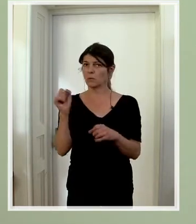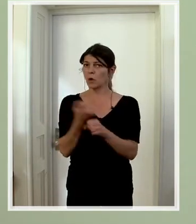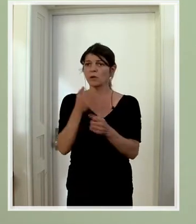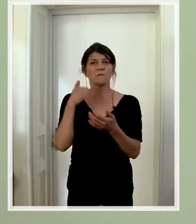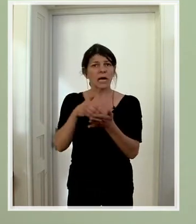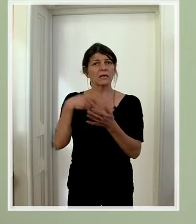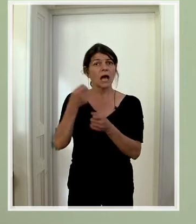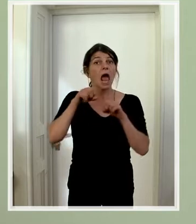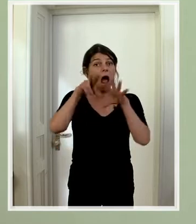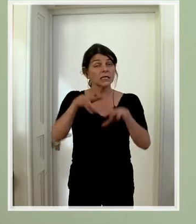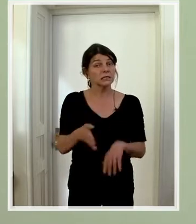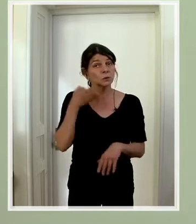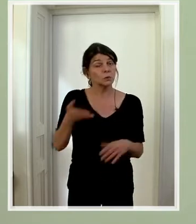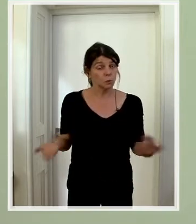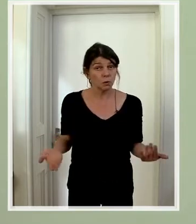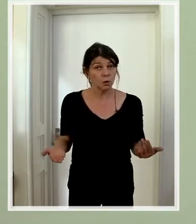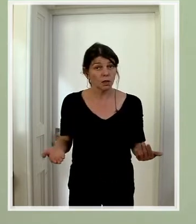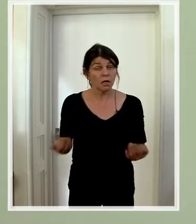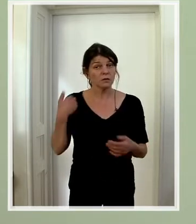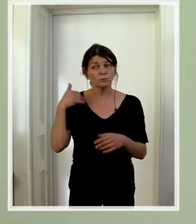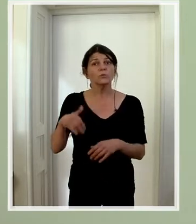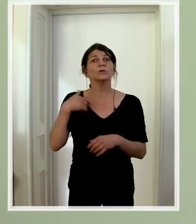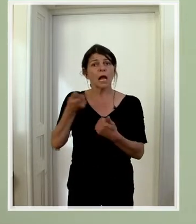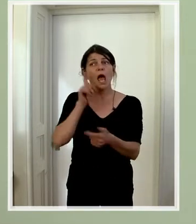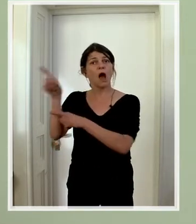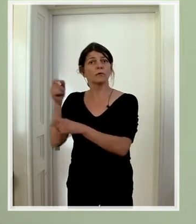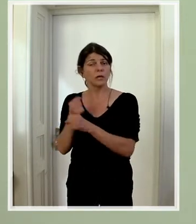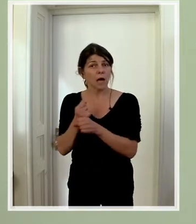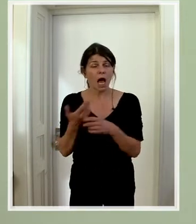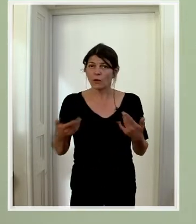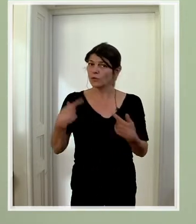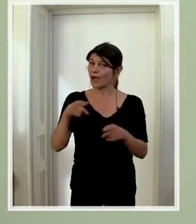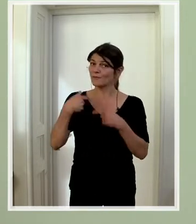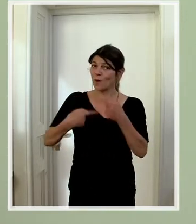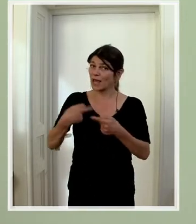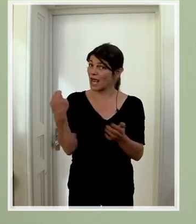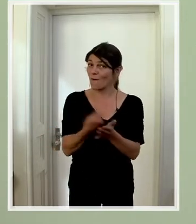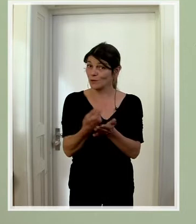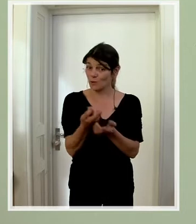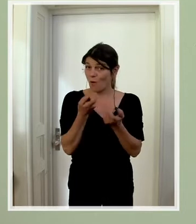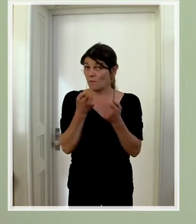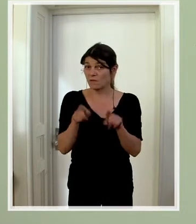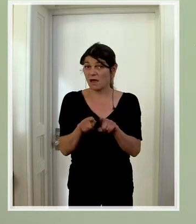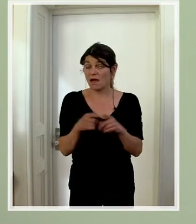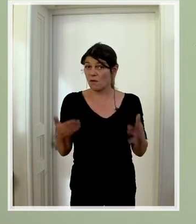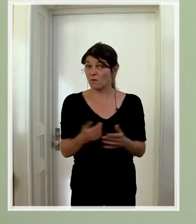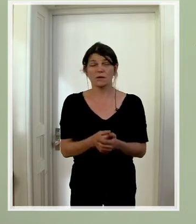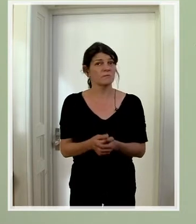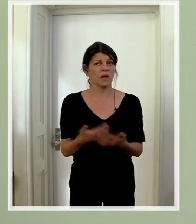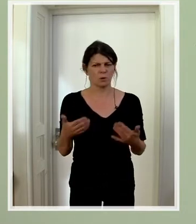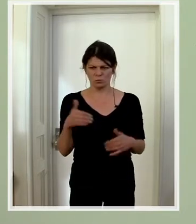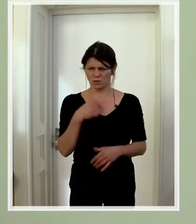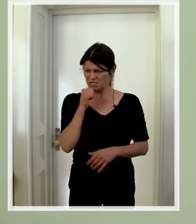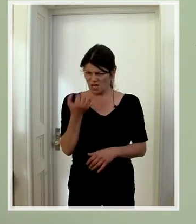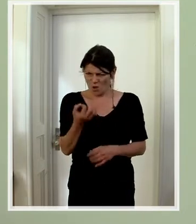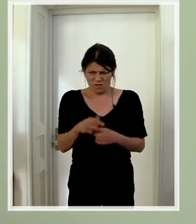18 Züge. Also man muss da dann auch einen Auftrag geben, der dann auch entsprechende Folgekosten verursacht. Aber das muss man nicht heute